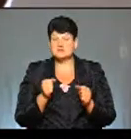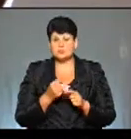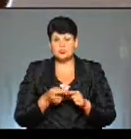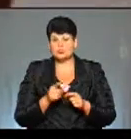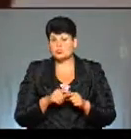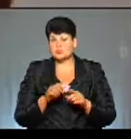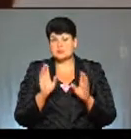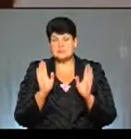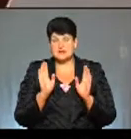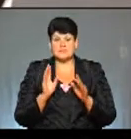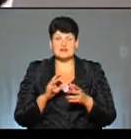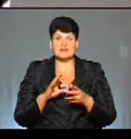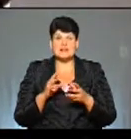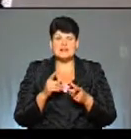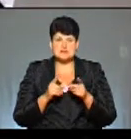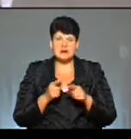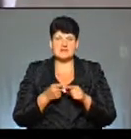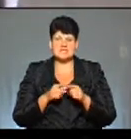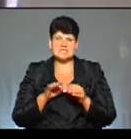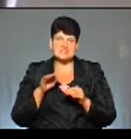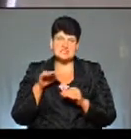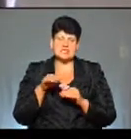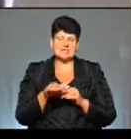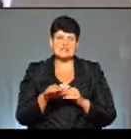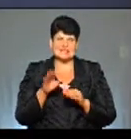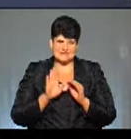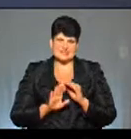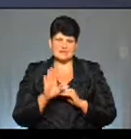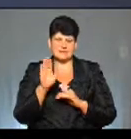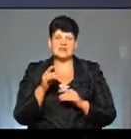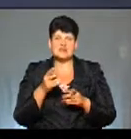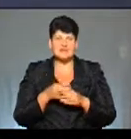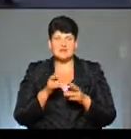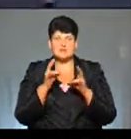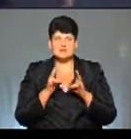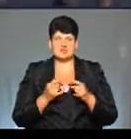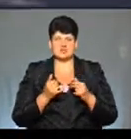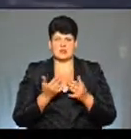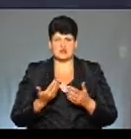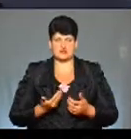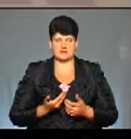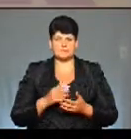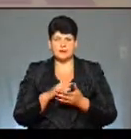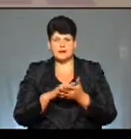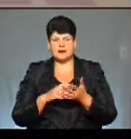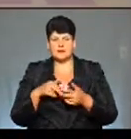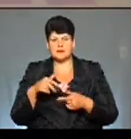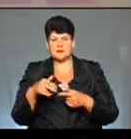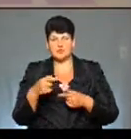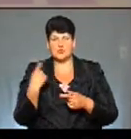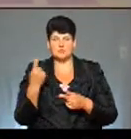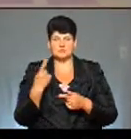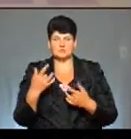є, ну, насправді такі заїзди є небезпечними для життя. Далі йдемо до обласного